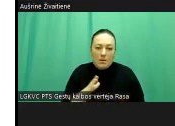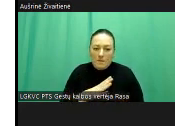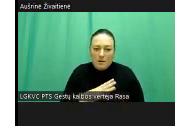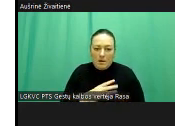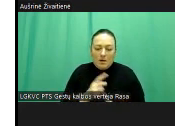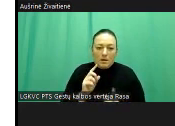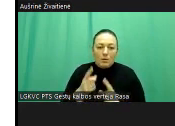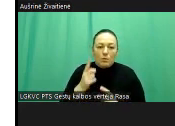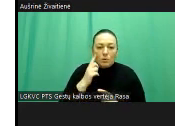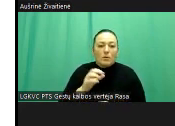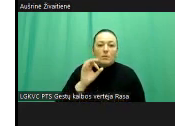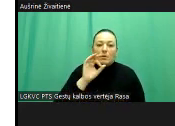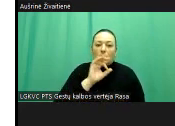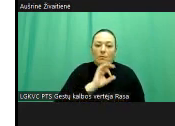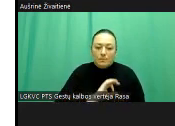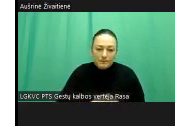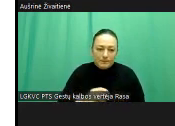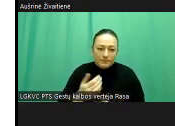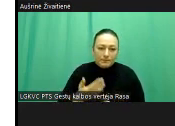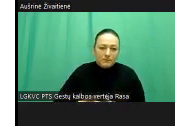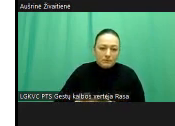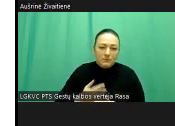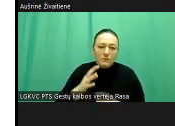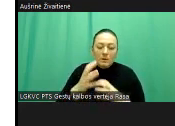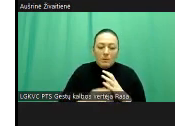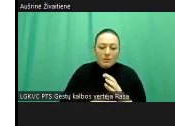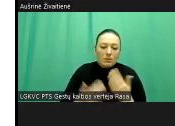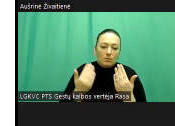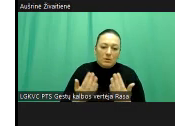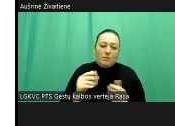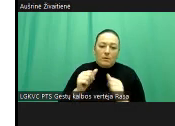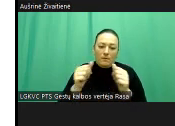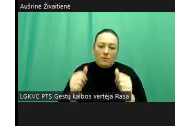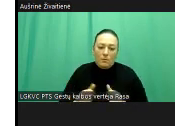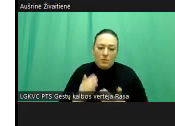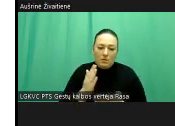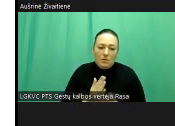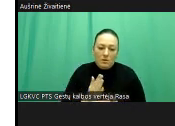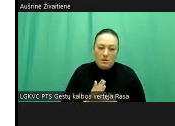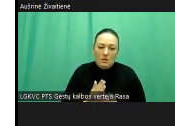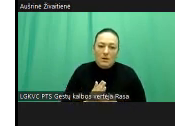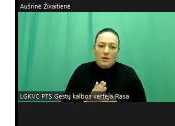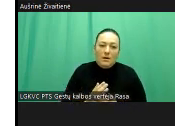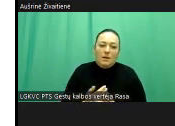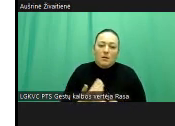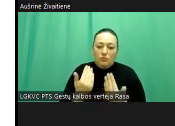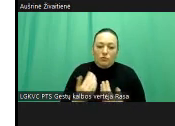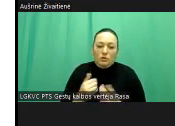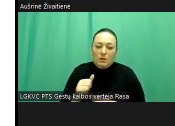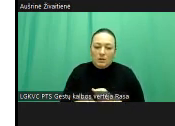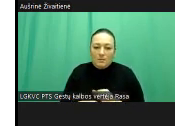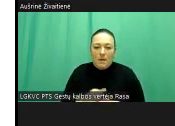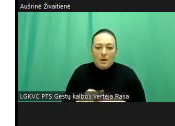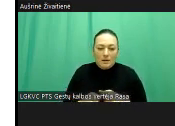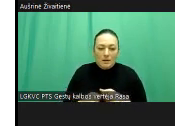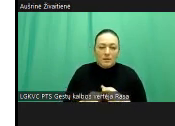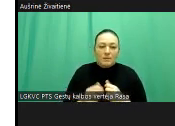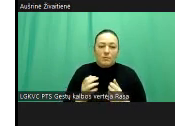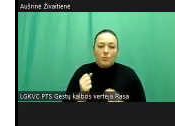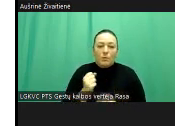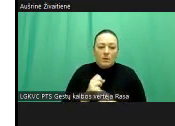norime efektyviai gyventi tokiame pasaulyje, koks dabar formuojasi. Ir taip pat šiais metais Niemelos